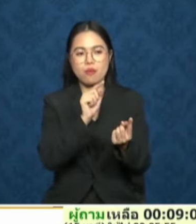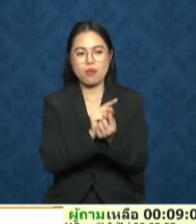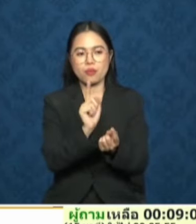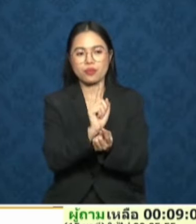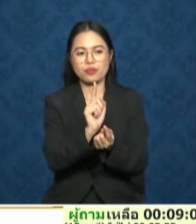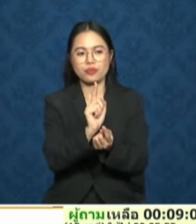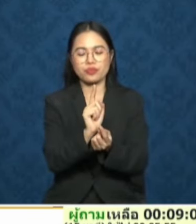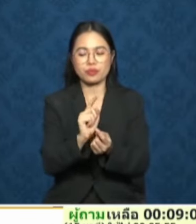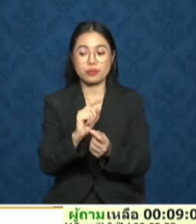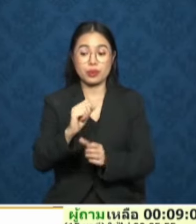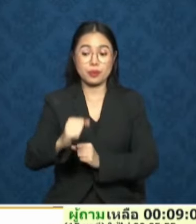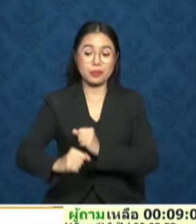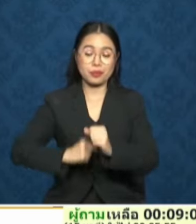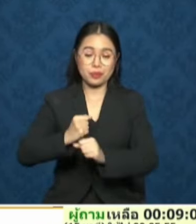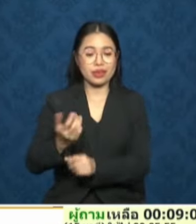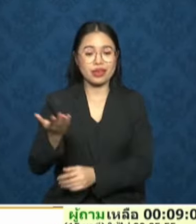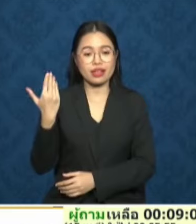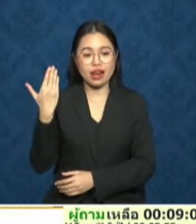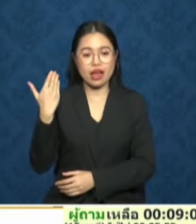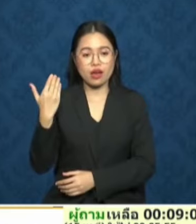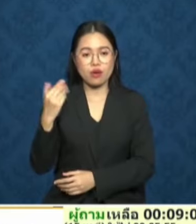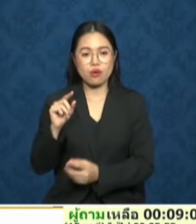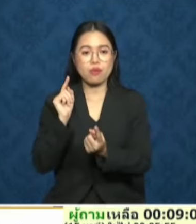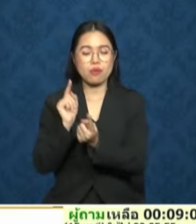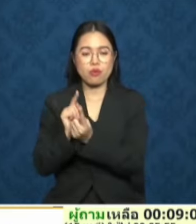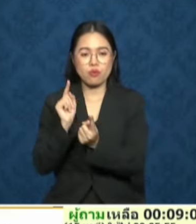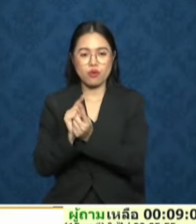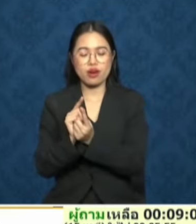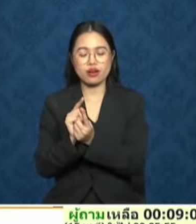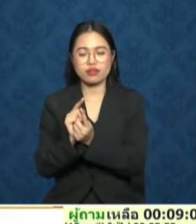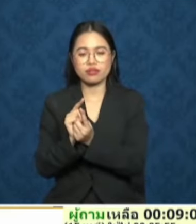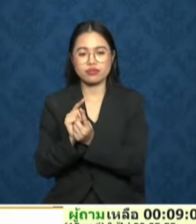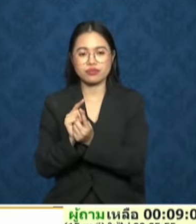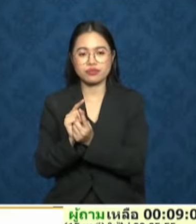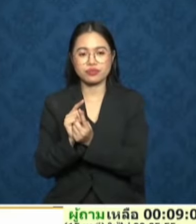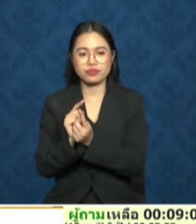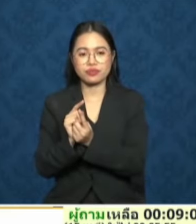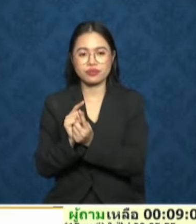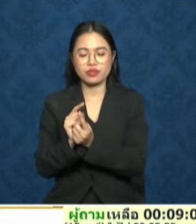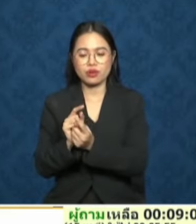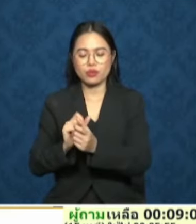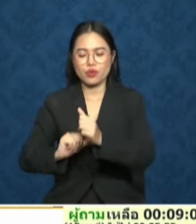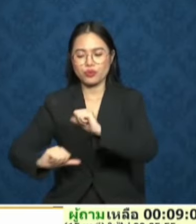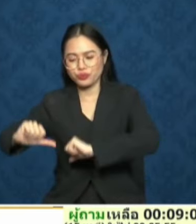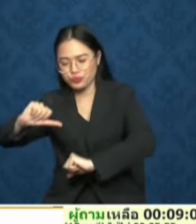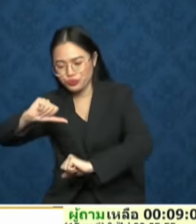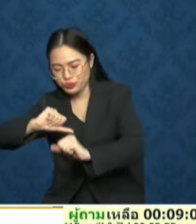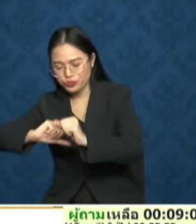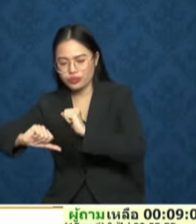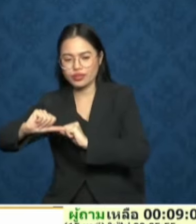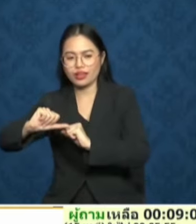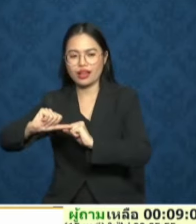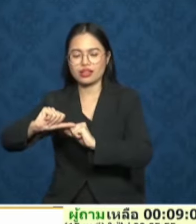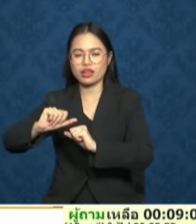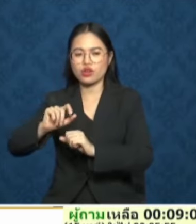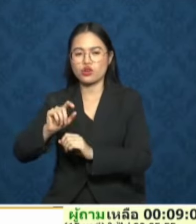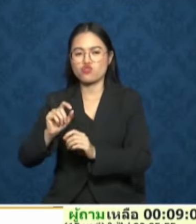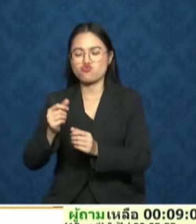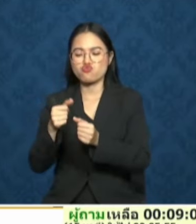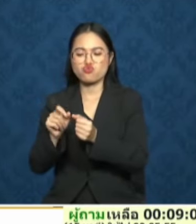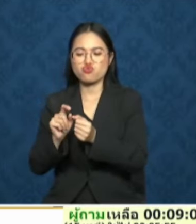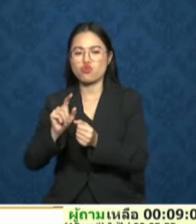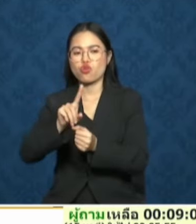้รบรายรายงานในช่งปายปที่ผานมาค่ะพบวาความส่มบูรณษ์ของศารณประกอบริเทียม milletcular ที่ร้อยล 0.5